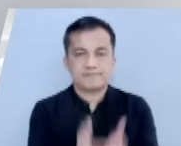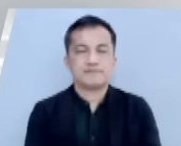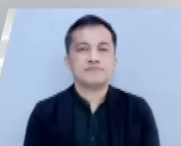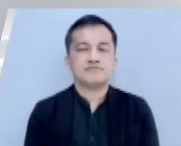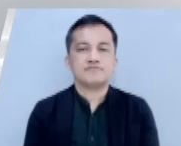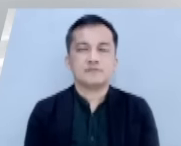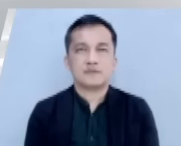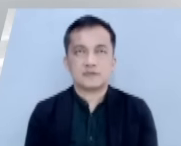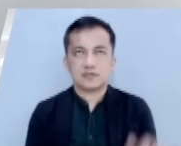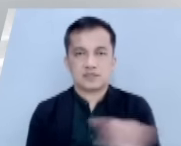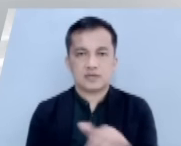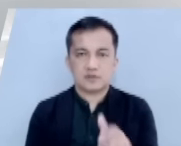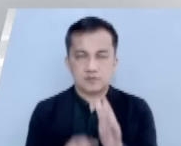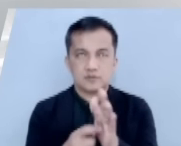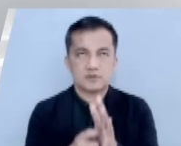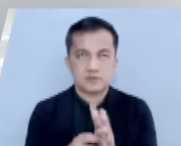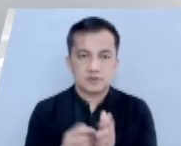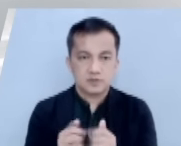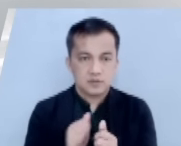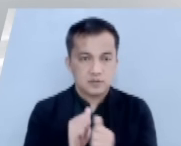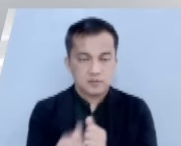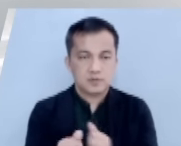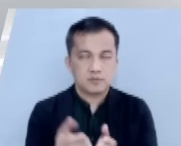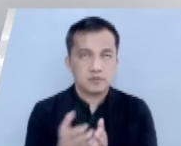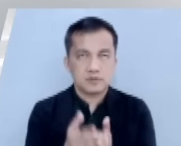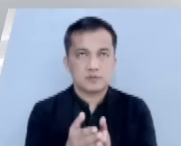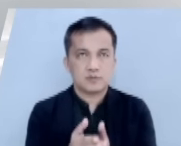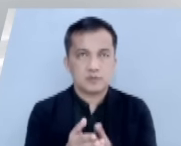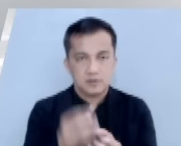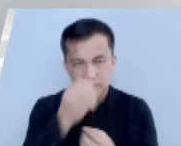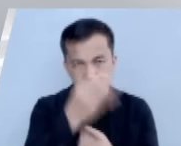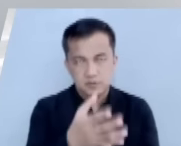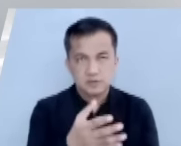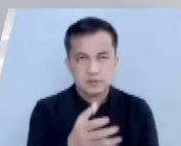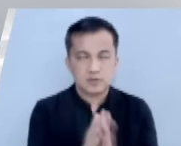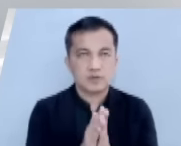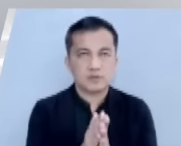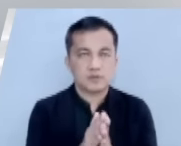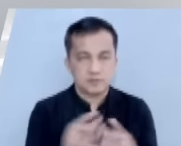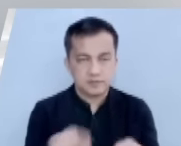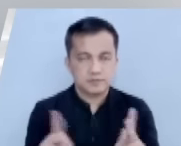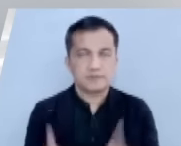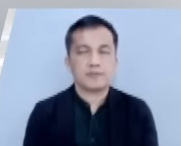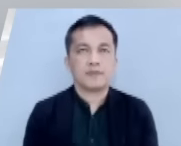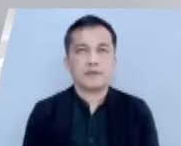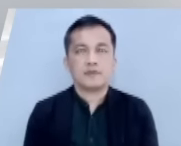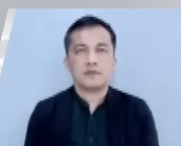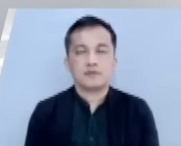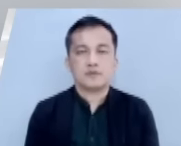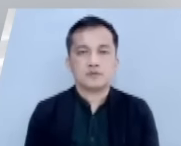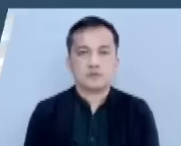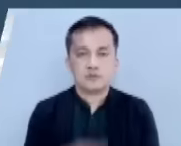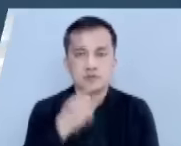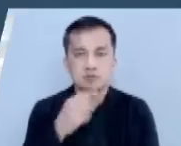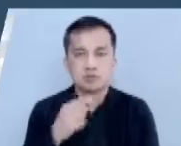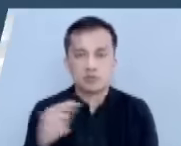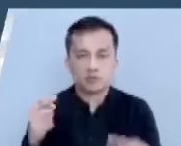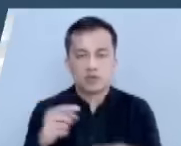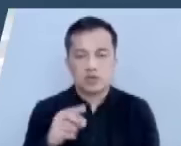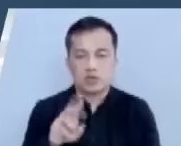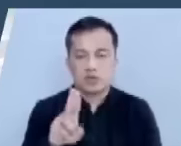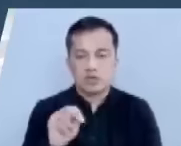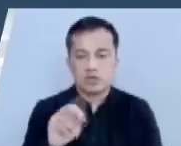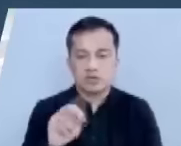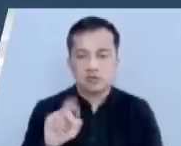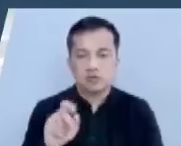pag-require sa mga dadaang barko na magpasabi o humingi muna ng permiso. Tinawag itong unlawful ng US Navy. Ilang beses na